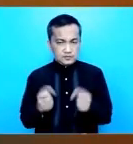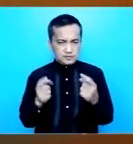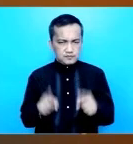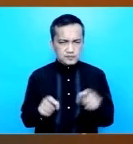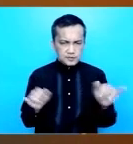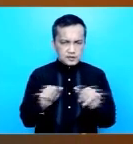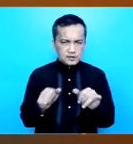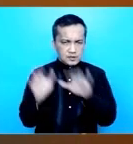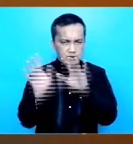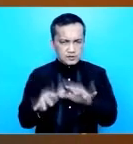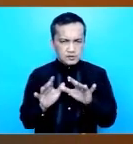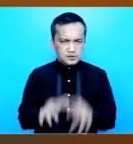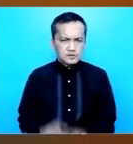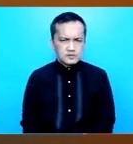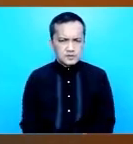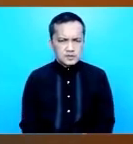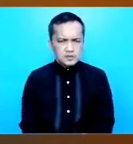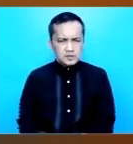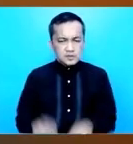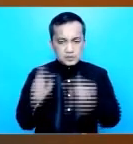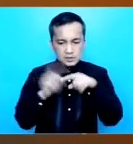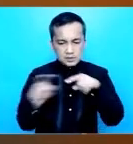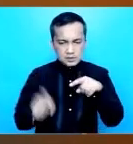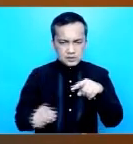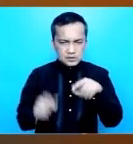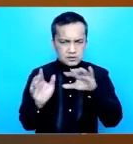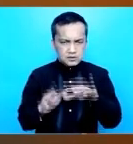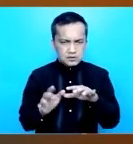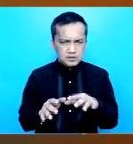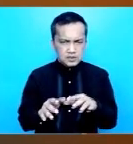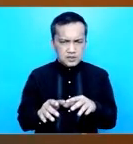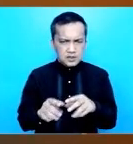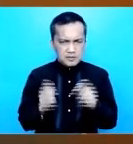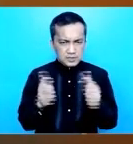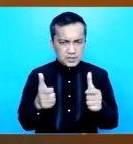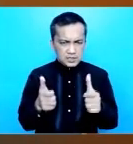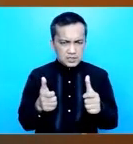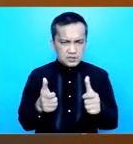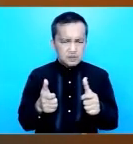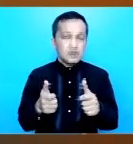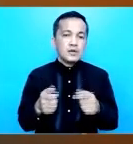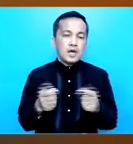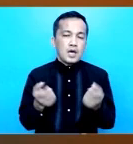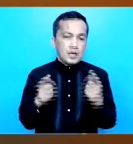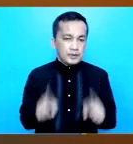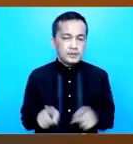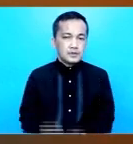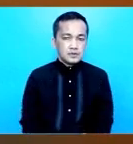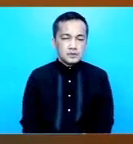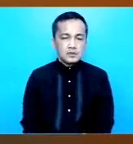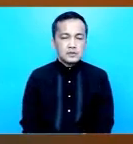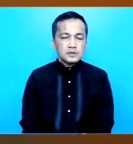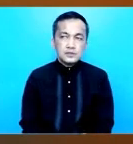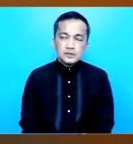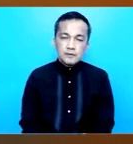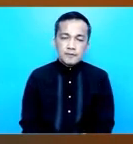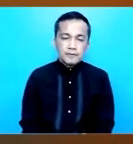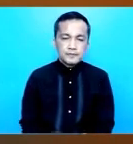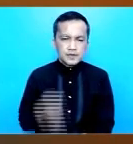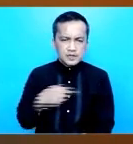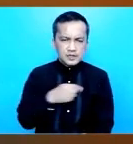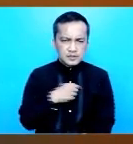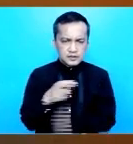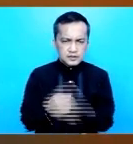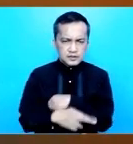thunderstorm. Yung thunderstorm kasi medyo pabugso, pabigla-bigla lang kasi silang dumadating. Then kaya yung ating Regional